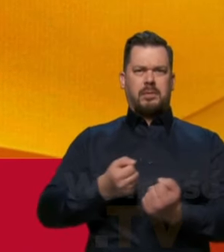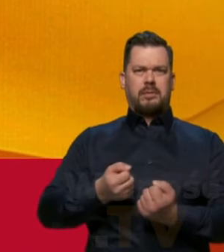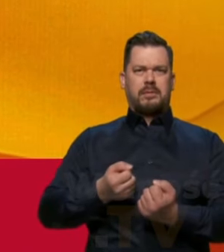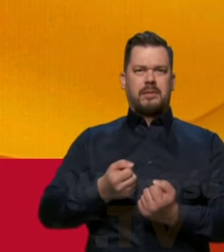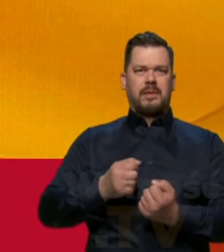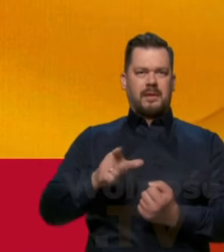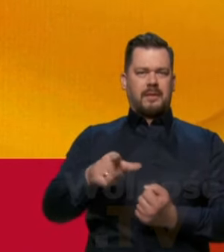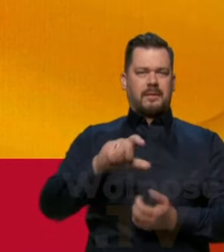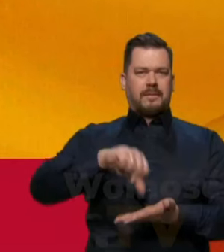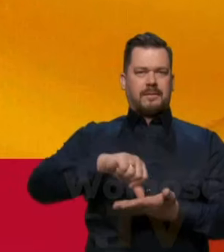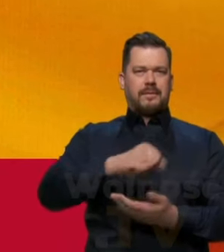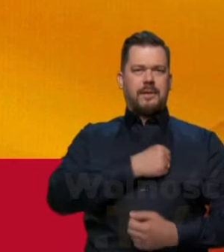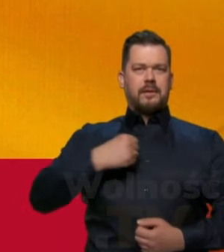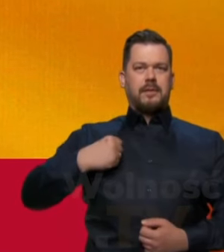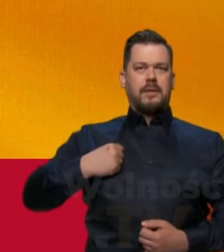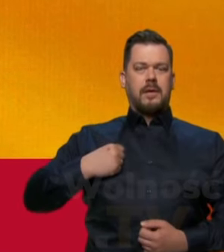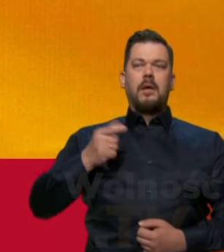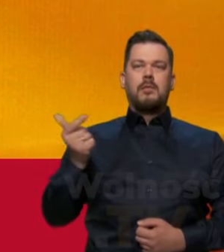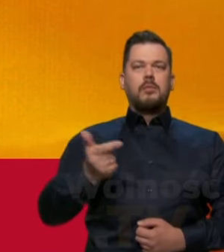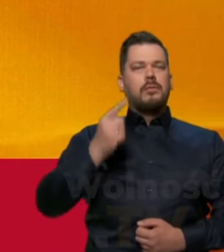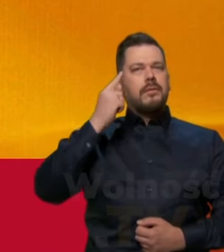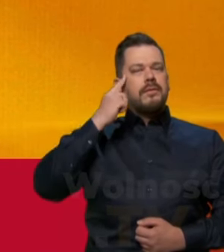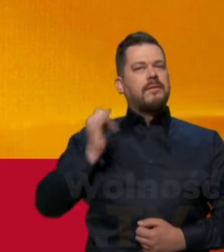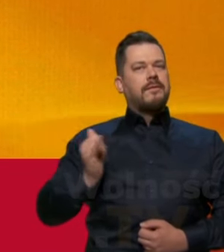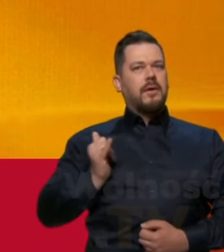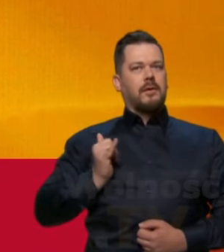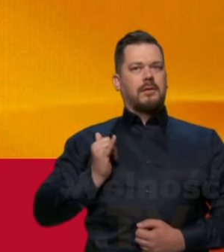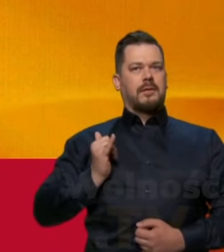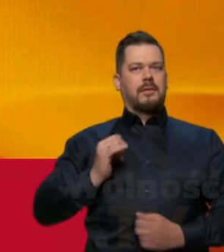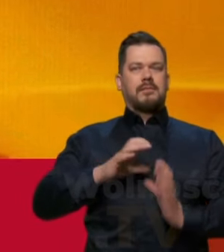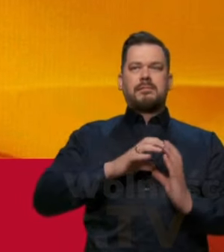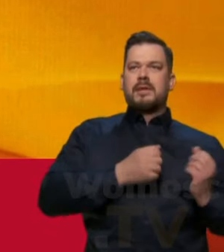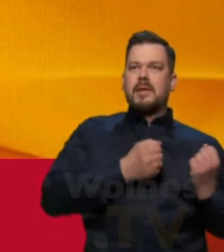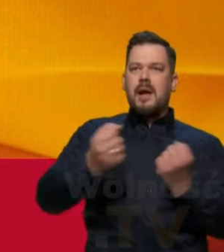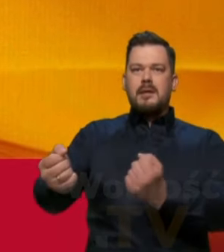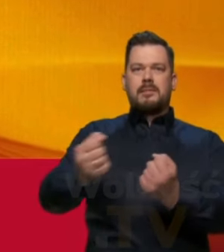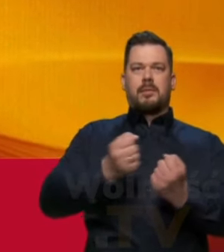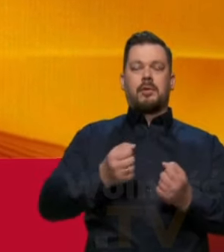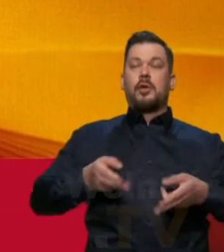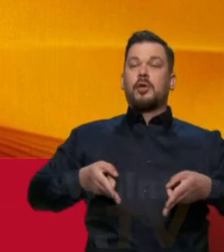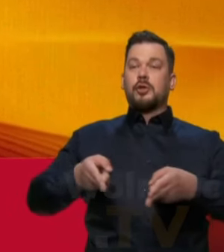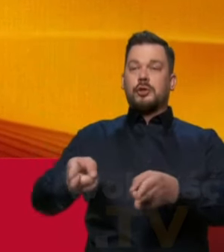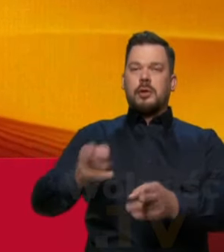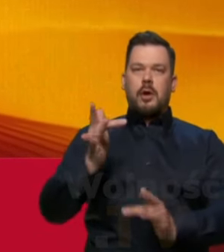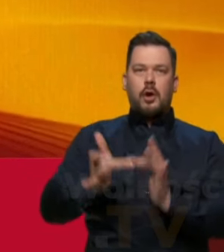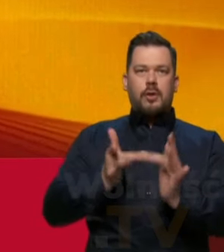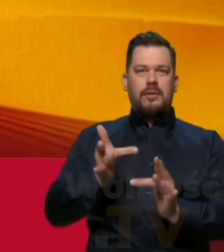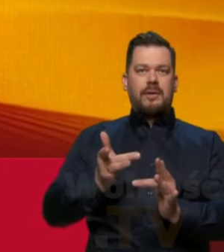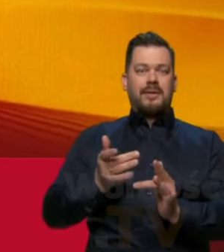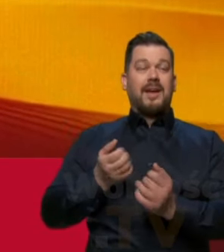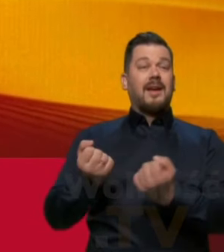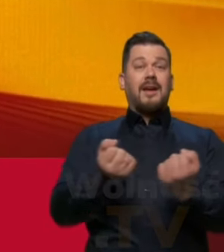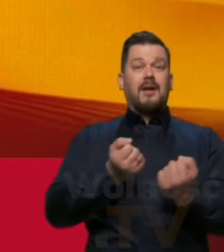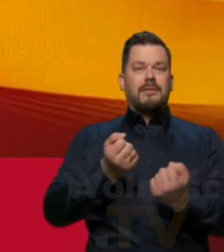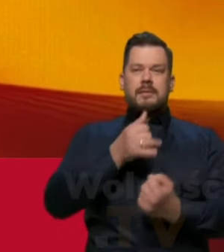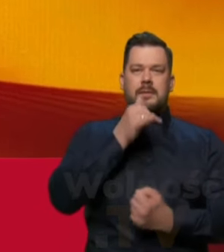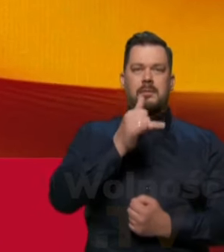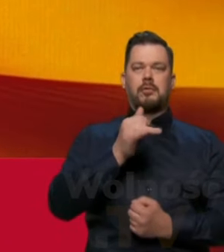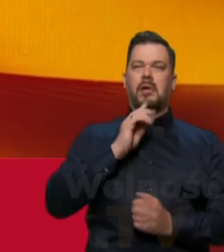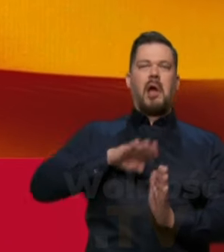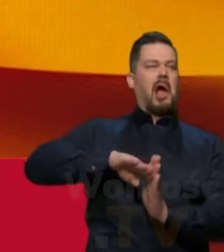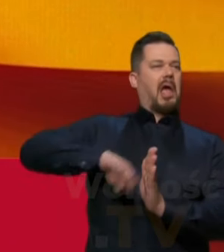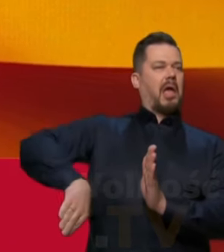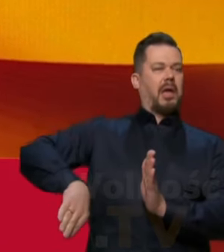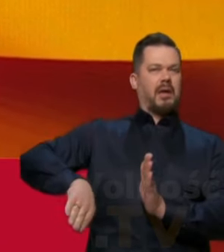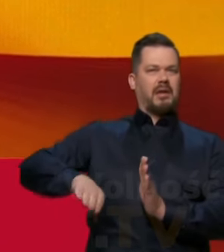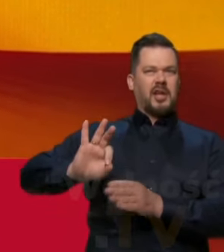ale jednocześnie inwestując w wygodny transport zbiorowy, budując ścieżki rowerowe, kierowcy nie mogą być obywatelami